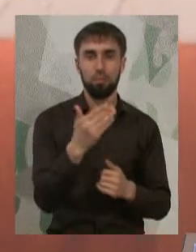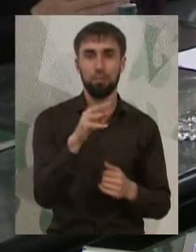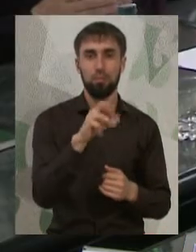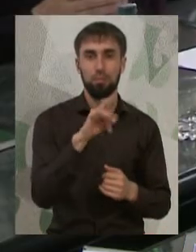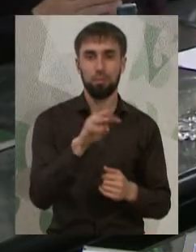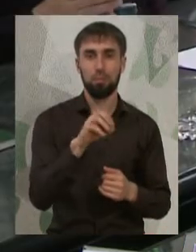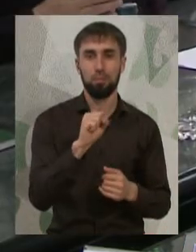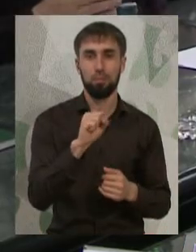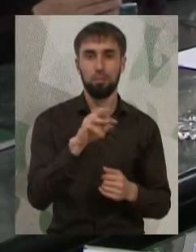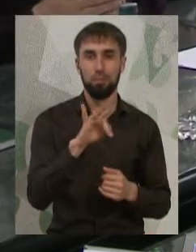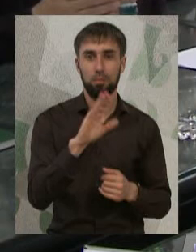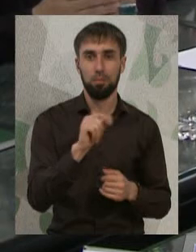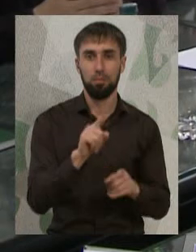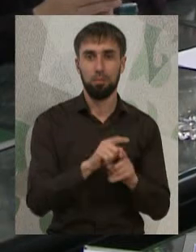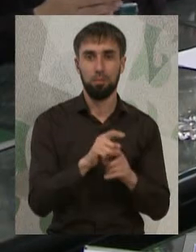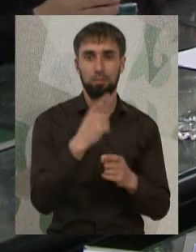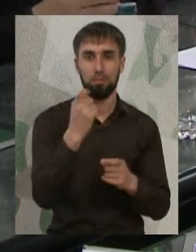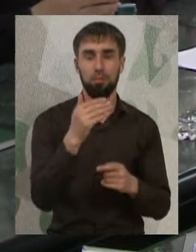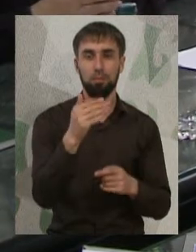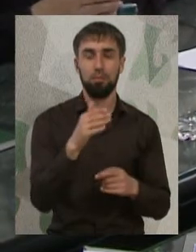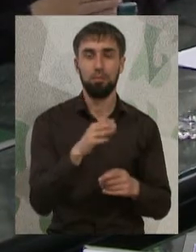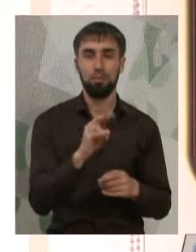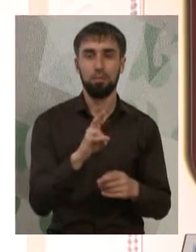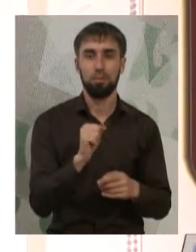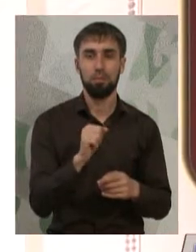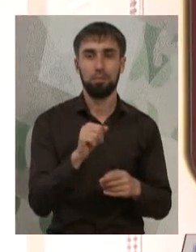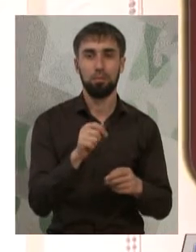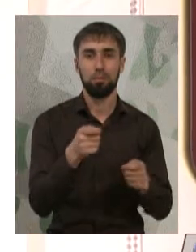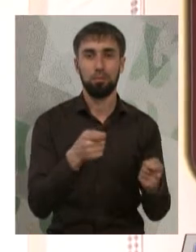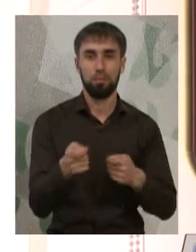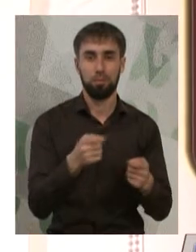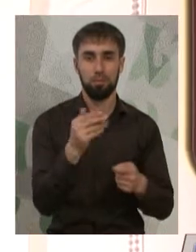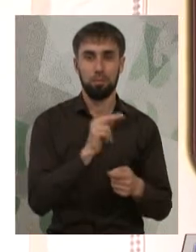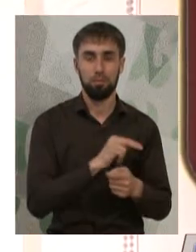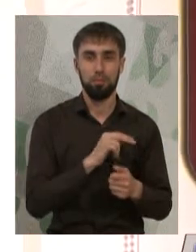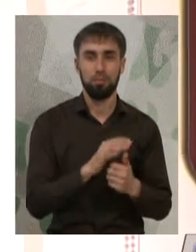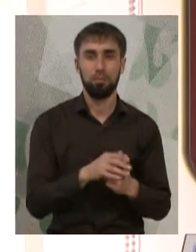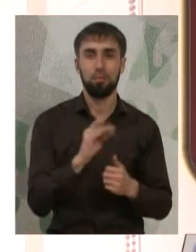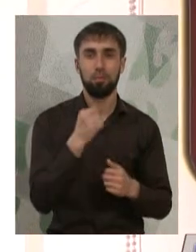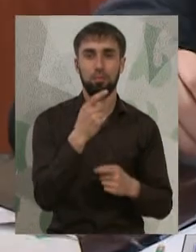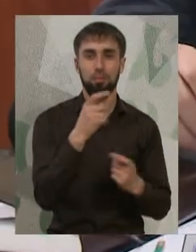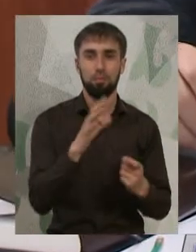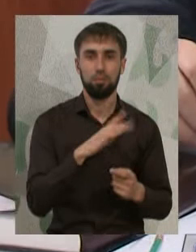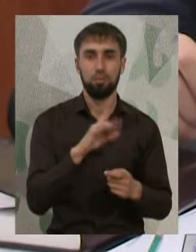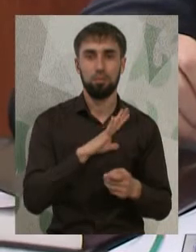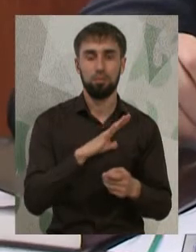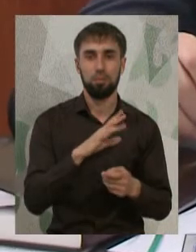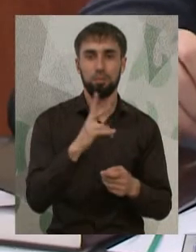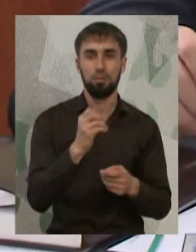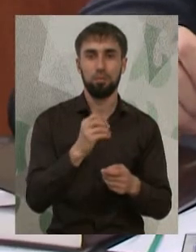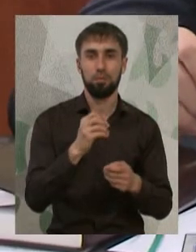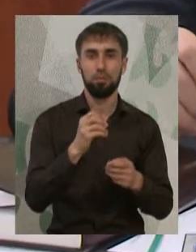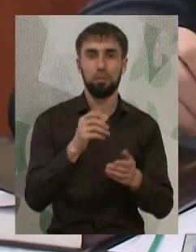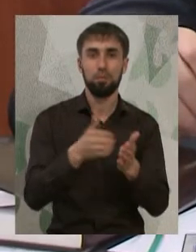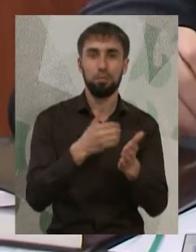Амриева, исполняющая обязанности заместителя председателя правительства. Она выразила надежду на скорейшее устранение недостатков. Также отметила,